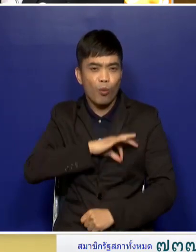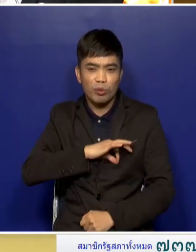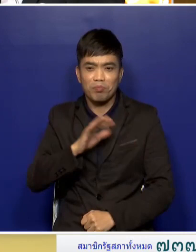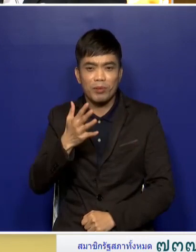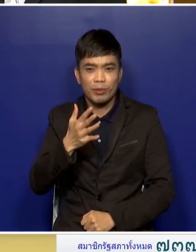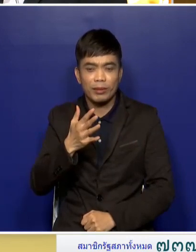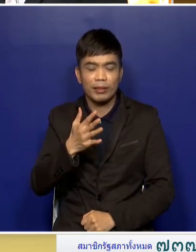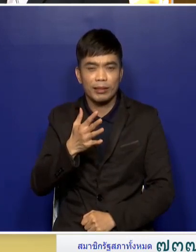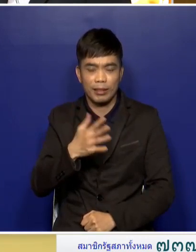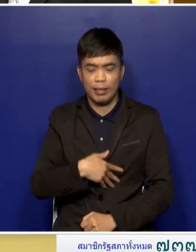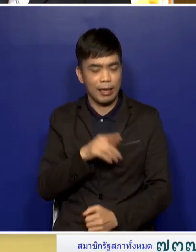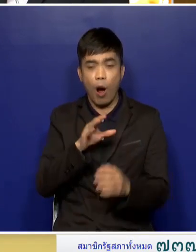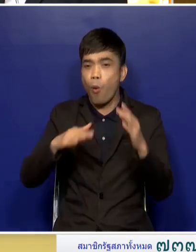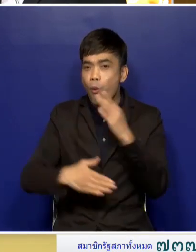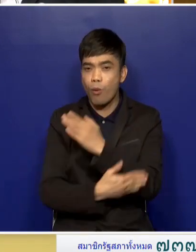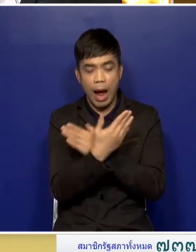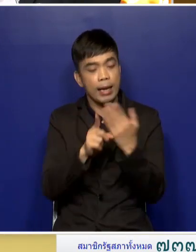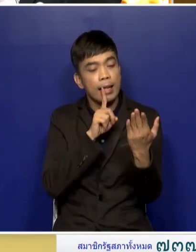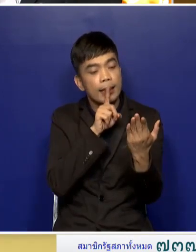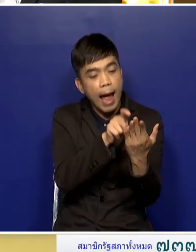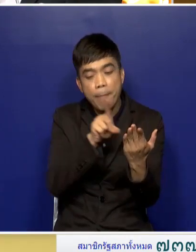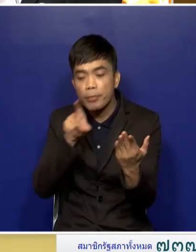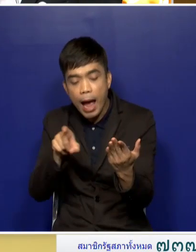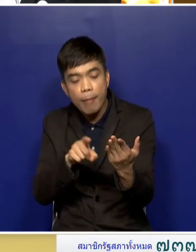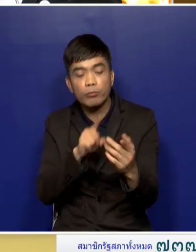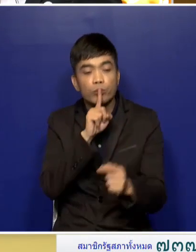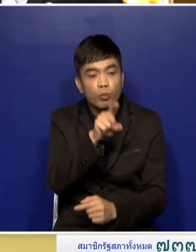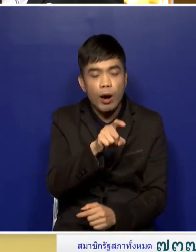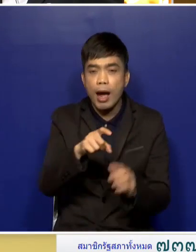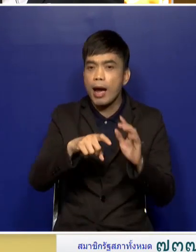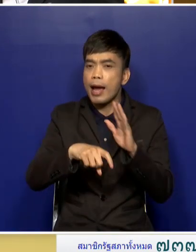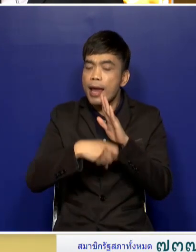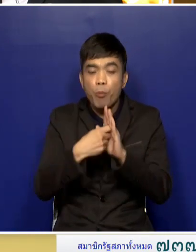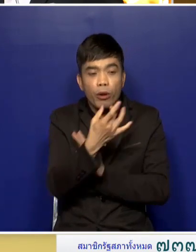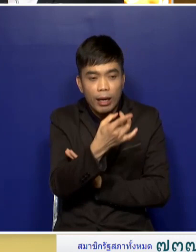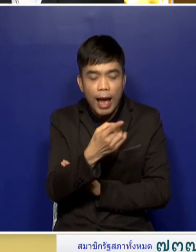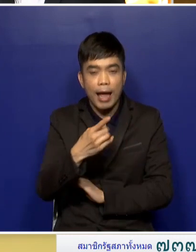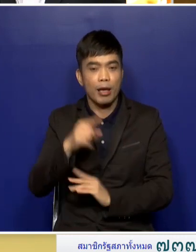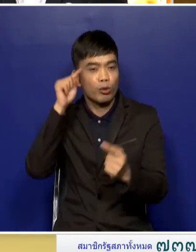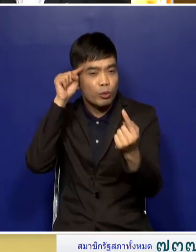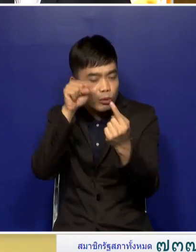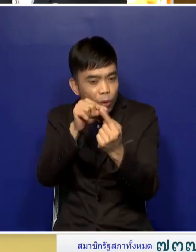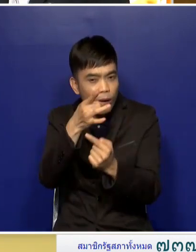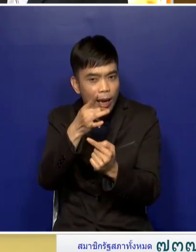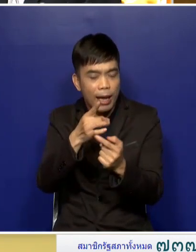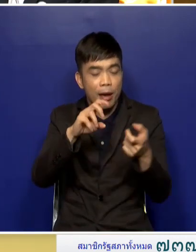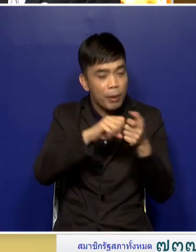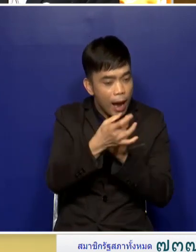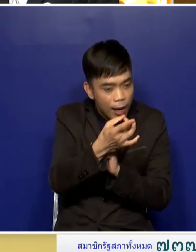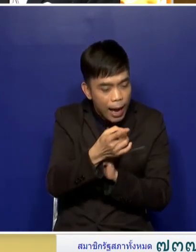แล้ผมก็ไมมโอกาได้สักถามผมไมมโอกาสได้ฟังวิสัยทัสผมไมมโอกาสจะถามว่าถาเกิดเรองนนื่องนี้แล